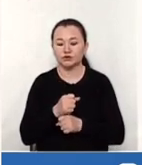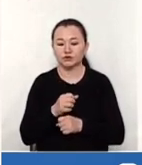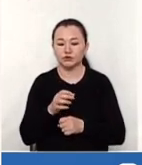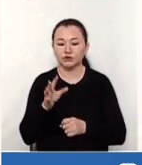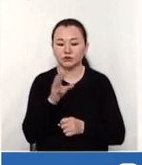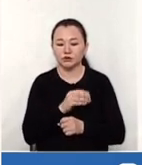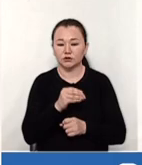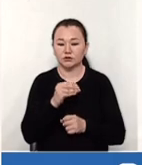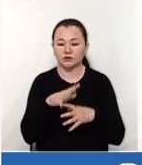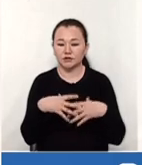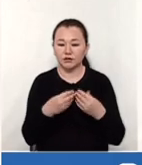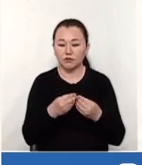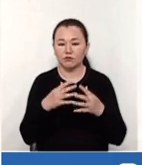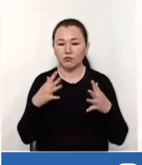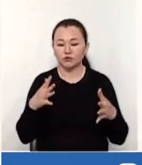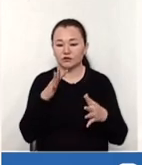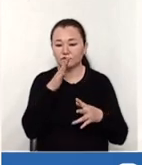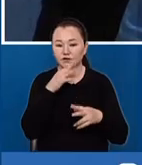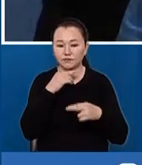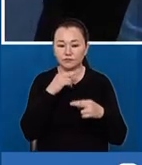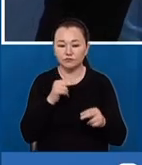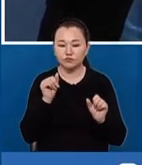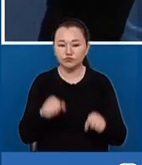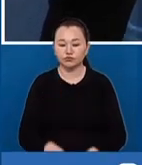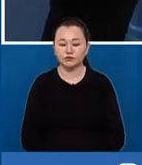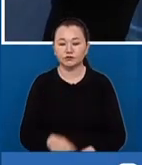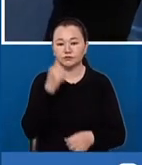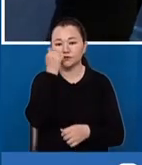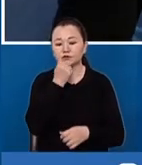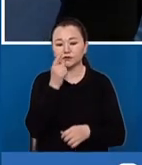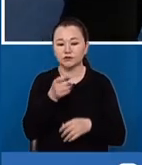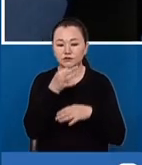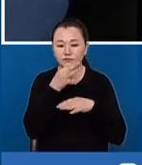жанұясына көп уақыт бөле алады. Жақсы, жауабыңызға рахмет.